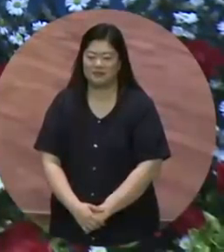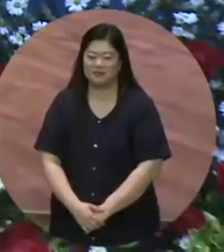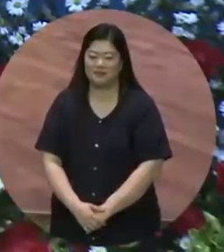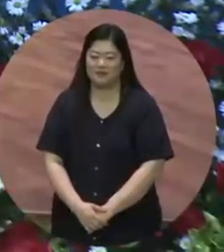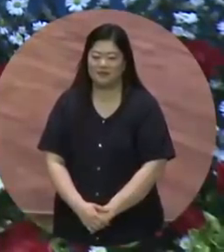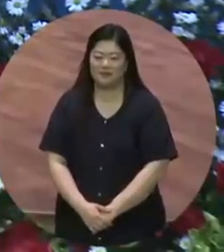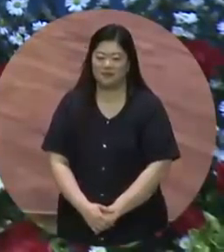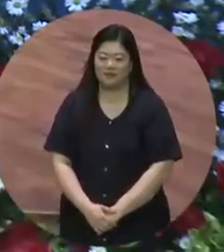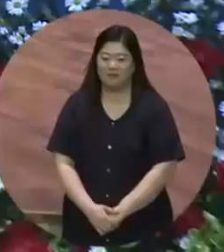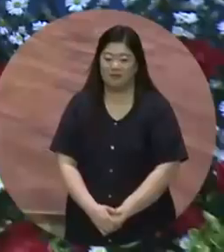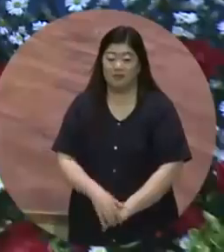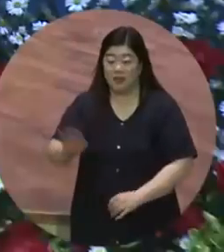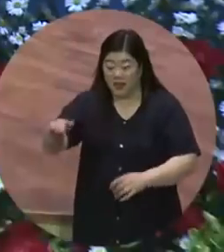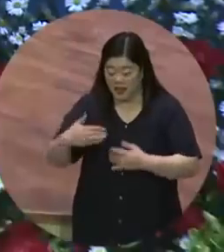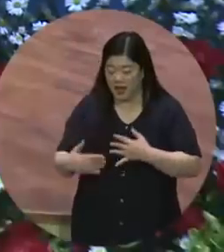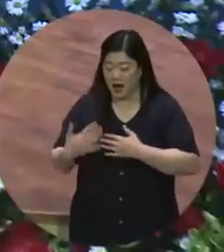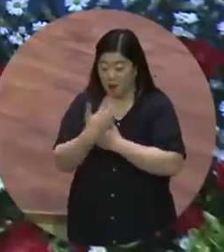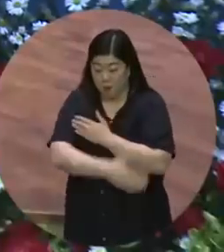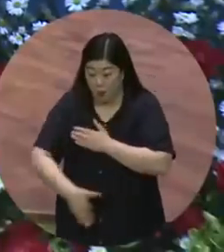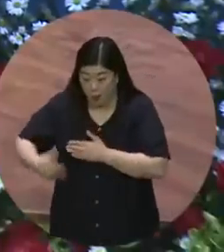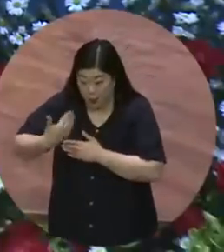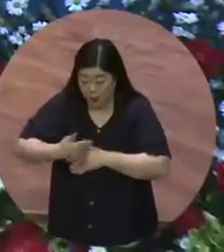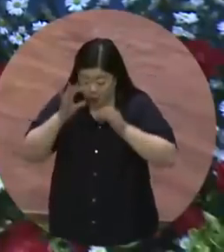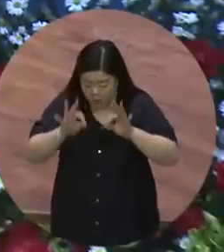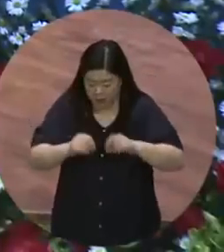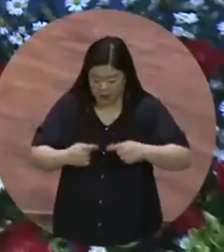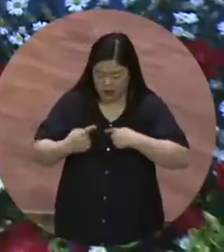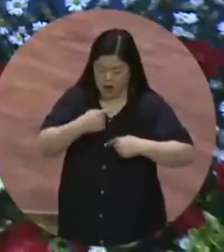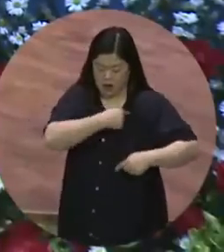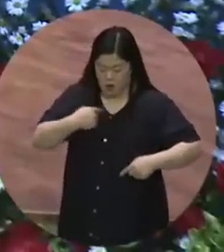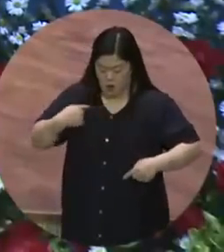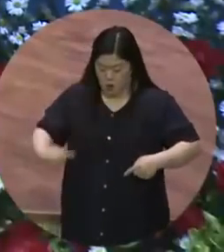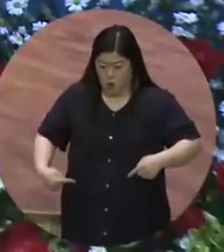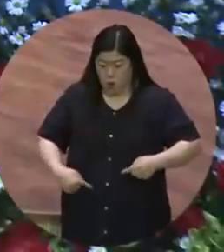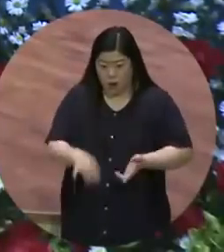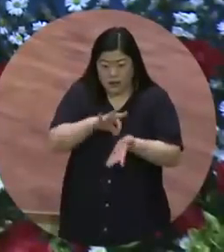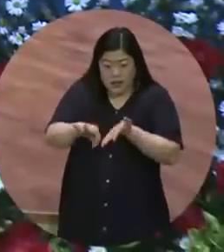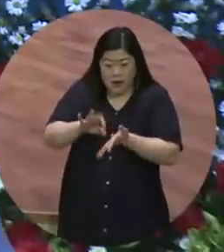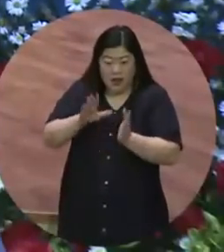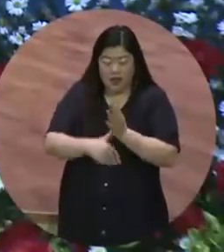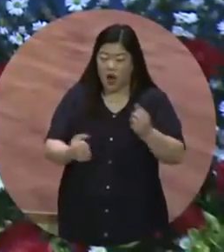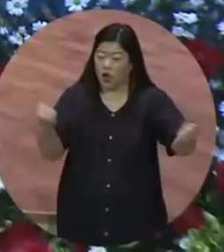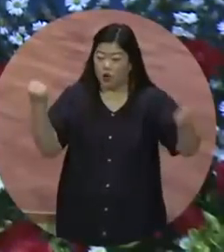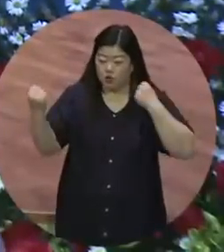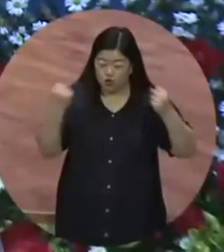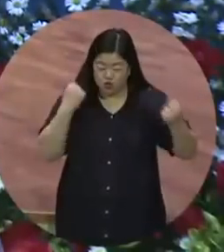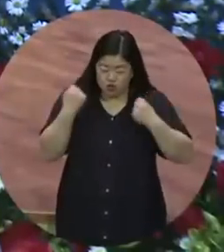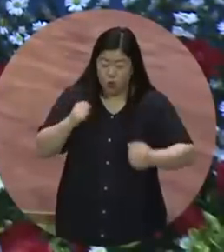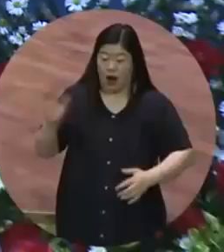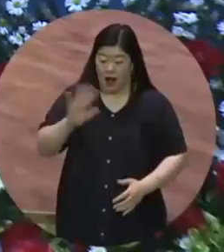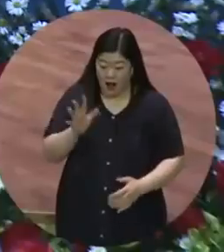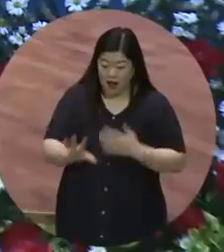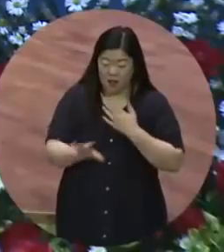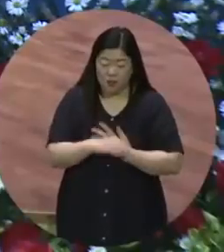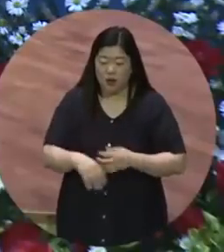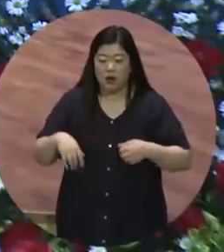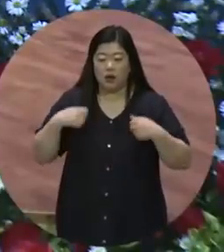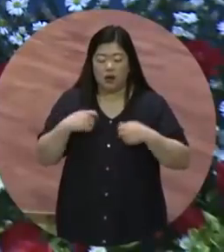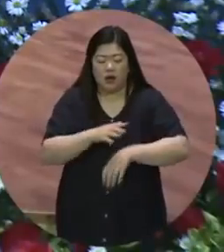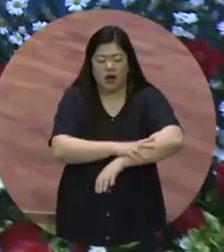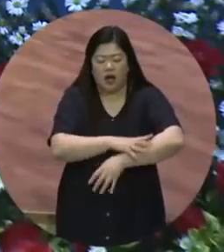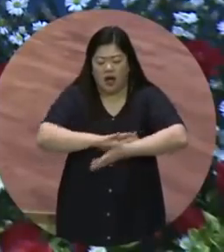기능들이요. 운동을 안 하면요. 하나님 주신 이 기능을요. 살려내지 못하면 약해 가지고요. 안 돼요. 모든 게 다